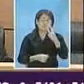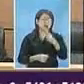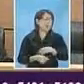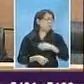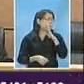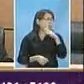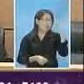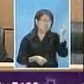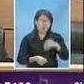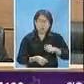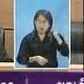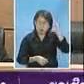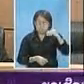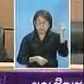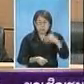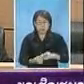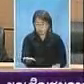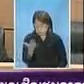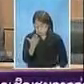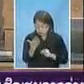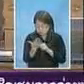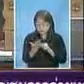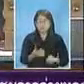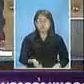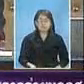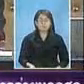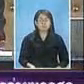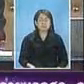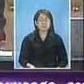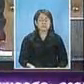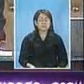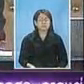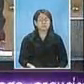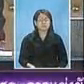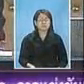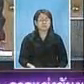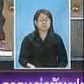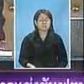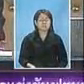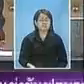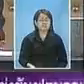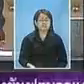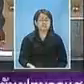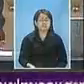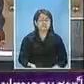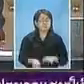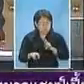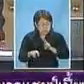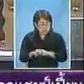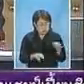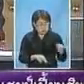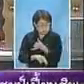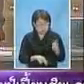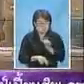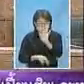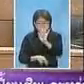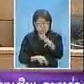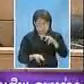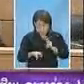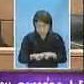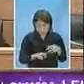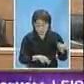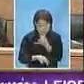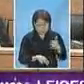กกันต่อหน้าต่อตาพอเอามาดู เอาละครับเอาละครับเดี๋ยวผมจะให้ท่านกรุณานั่งอยู่ประจําที่นะครับเดี๋ยวไม่ได้ครับ